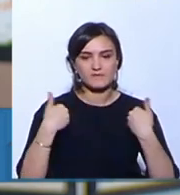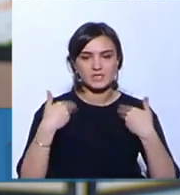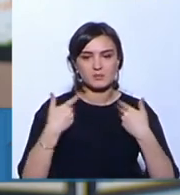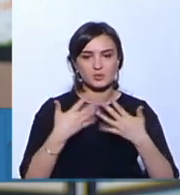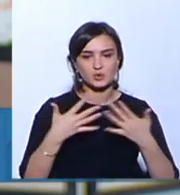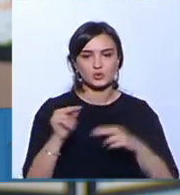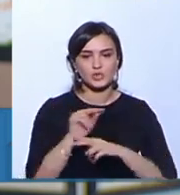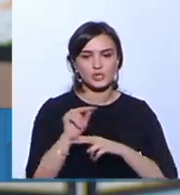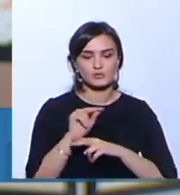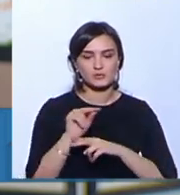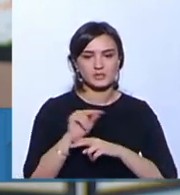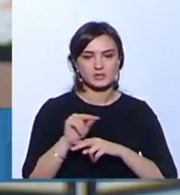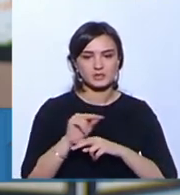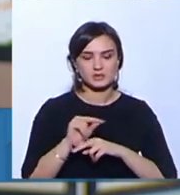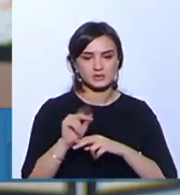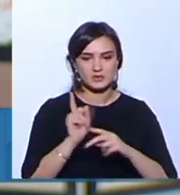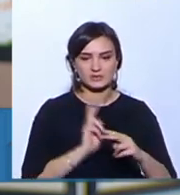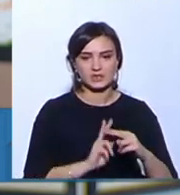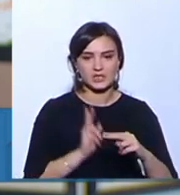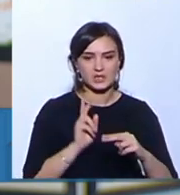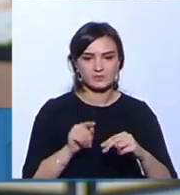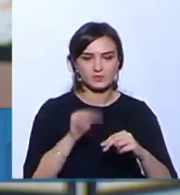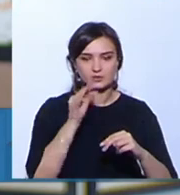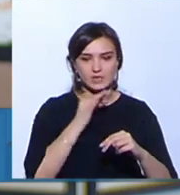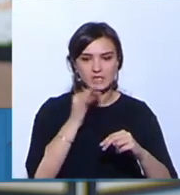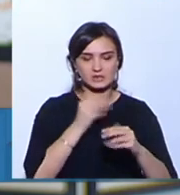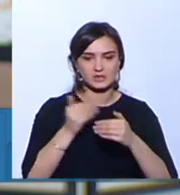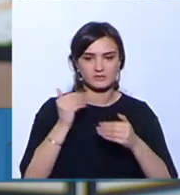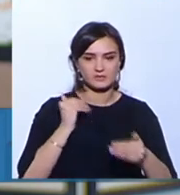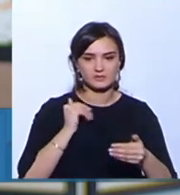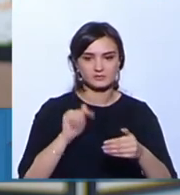ვიტამინოთერაპიით თავიდან ავიცილოთ ნადრევი